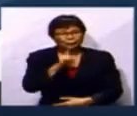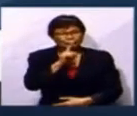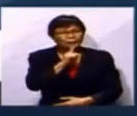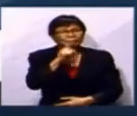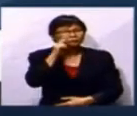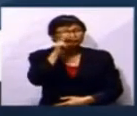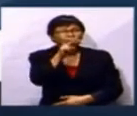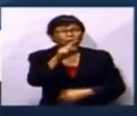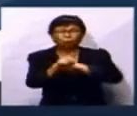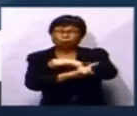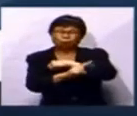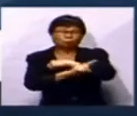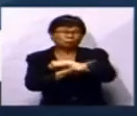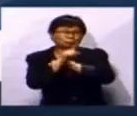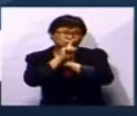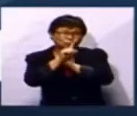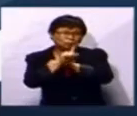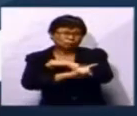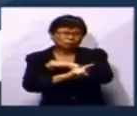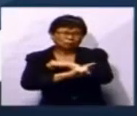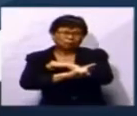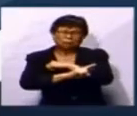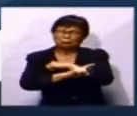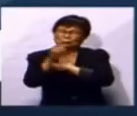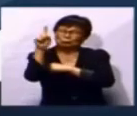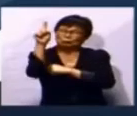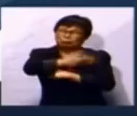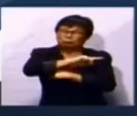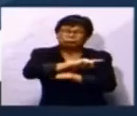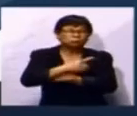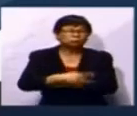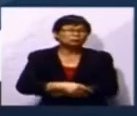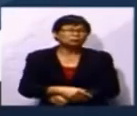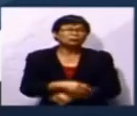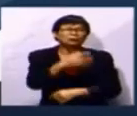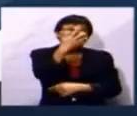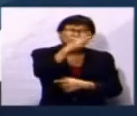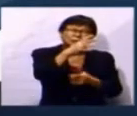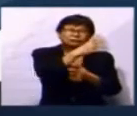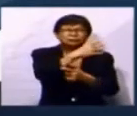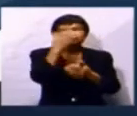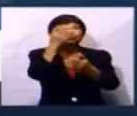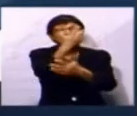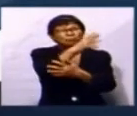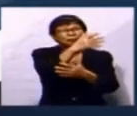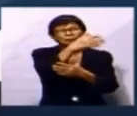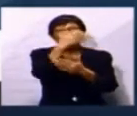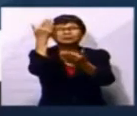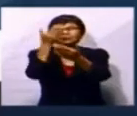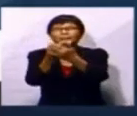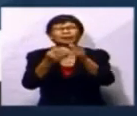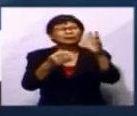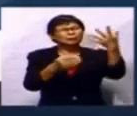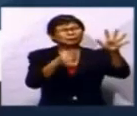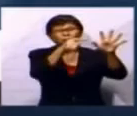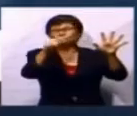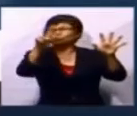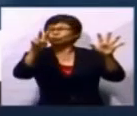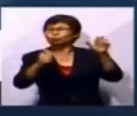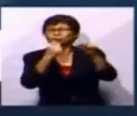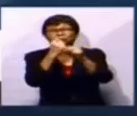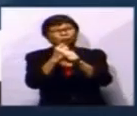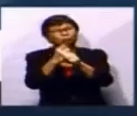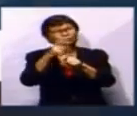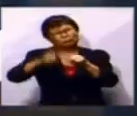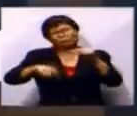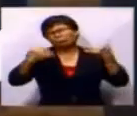Tengok hukuman tu memang agak berat lah kan, sebab 15 sampai 20 tahun memang ikutkan memang langsung